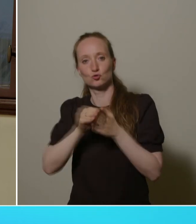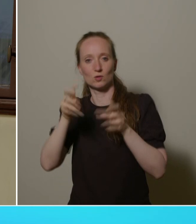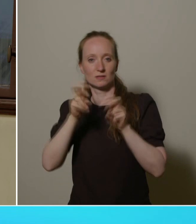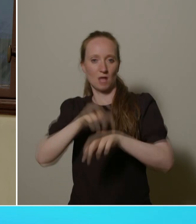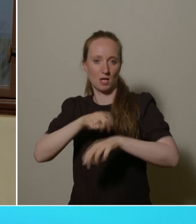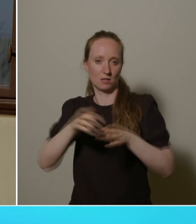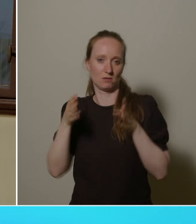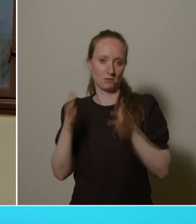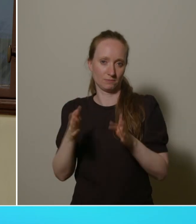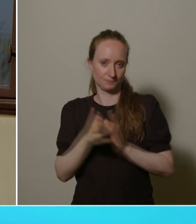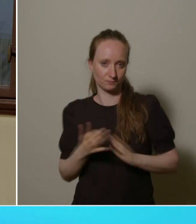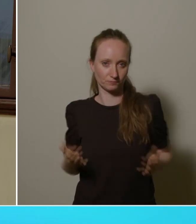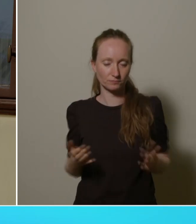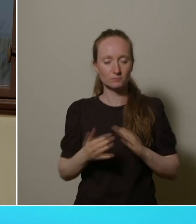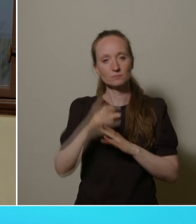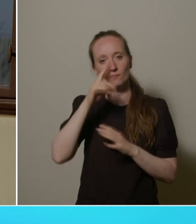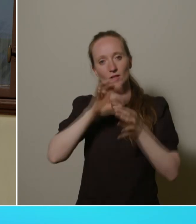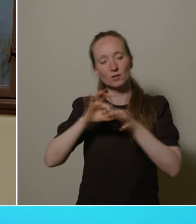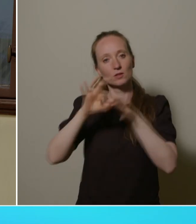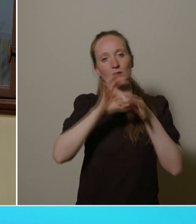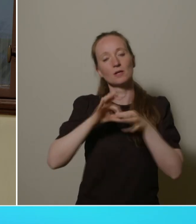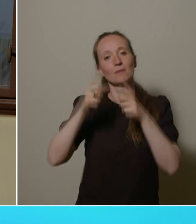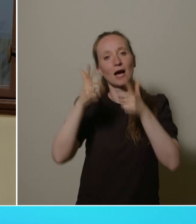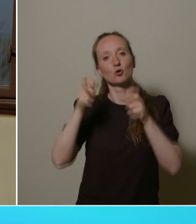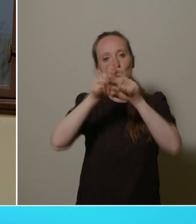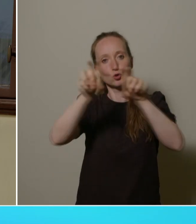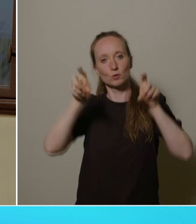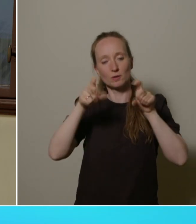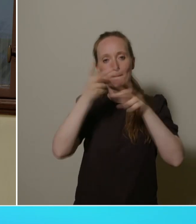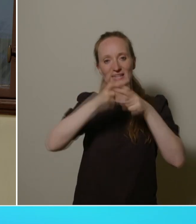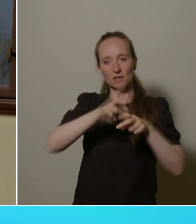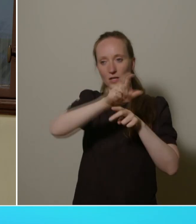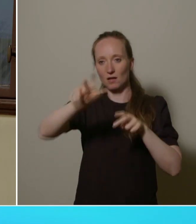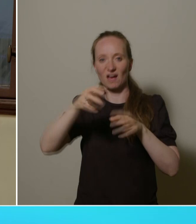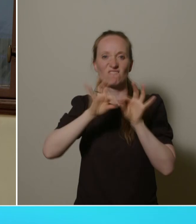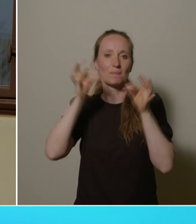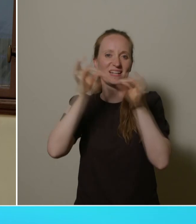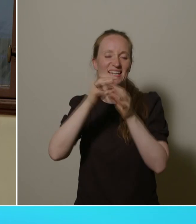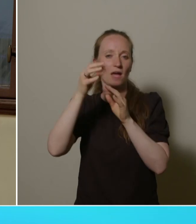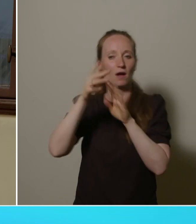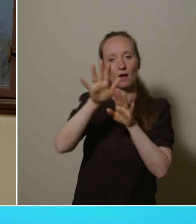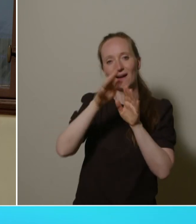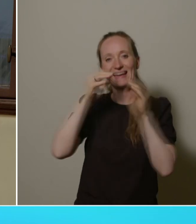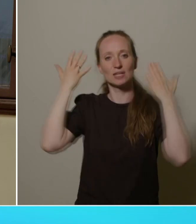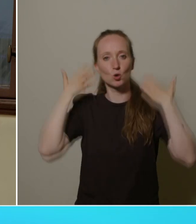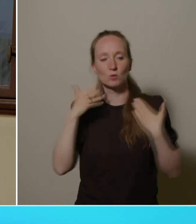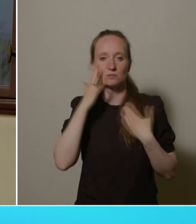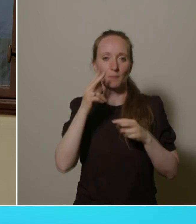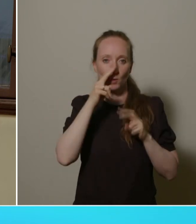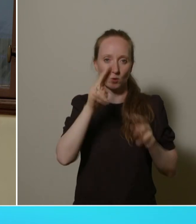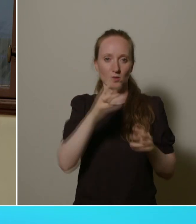entschieden, wobei die familiären Belange der jeweiligen Ausschussmitglieder berücksichtigt werden sollen. Drittens, Sitzungen, für die nur